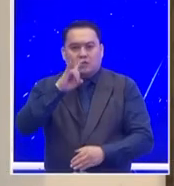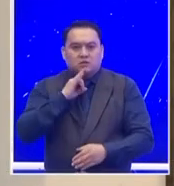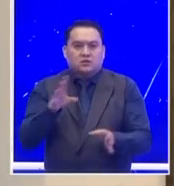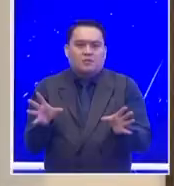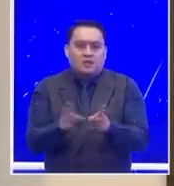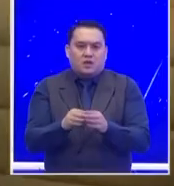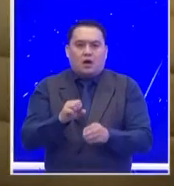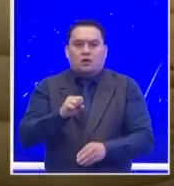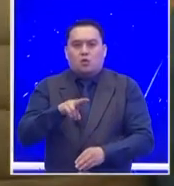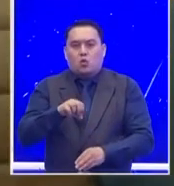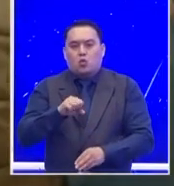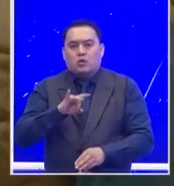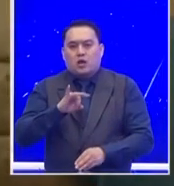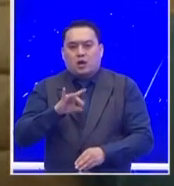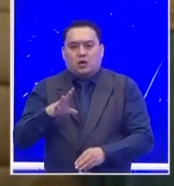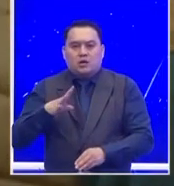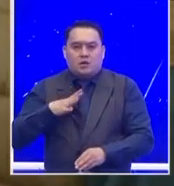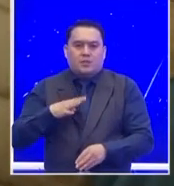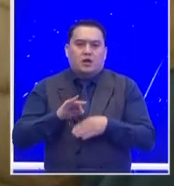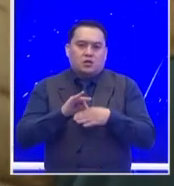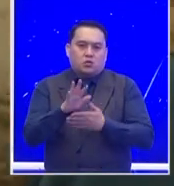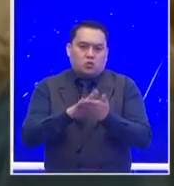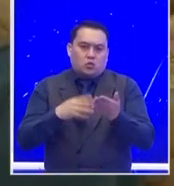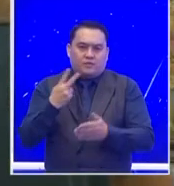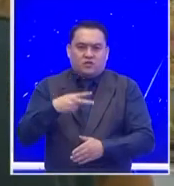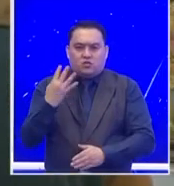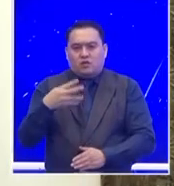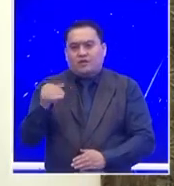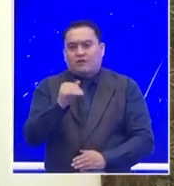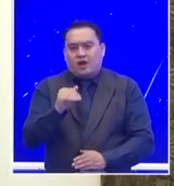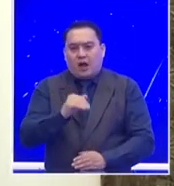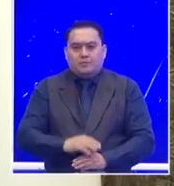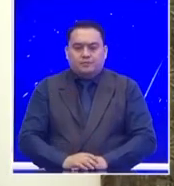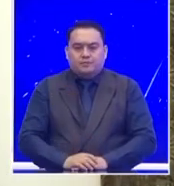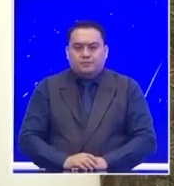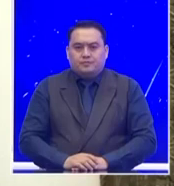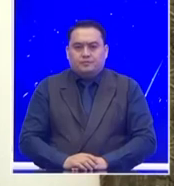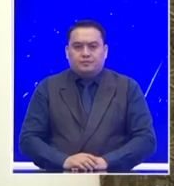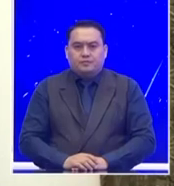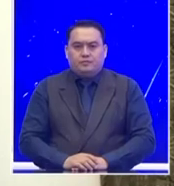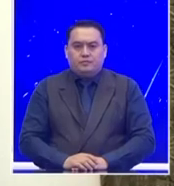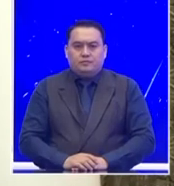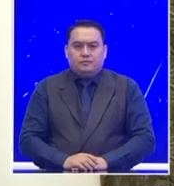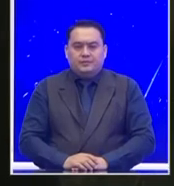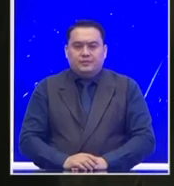Казахстана совместно с арт-агентством «Улар» и продлится до 24 февраля.